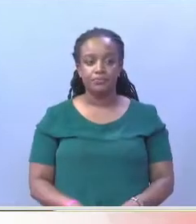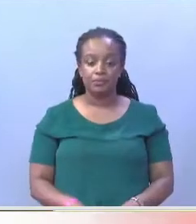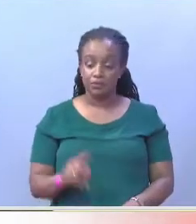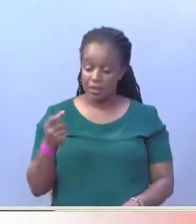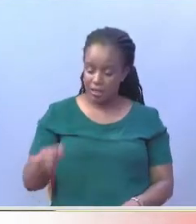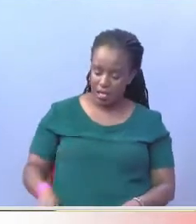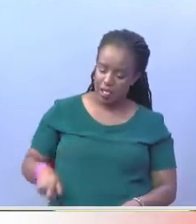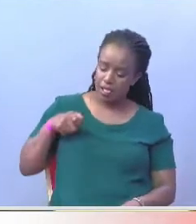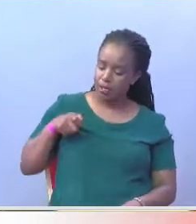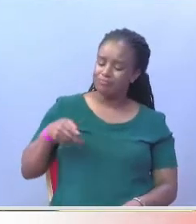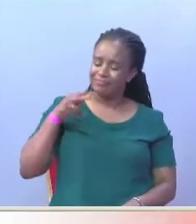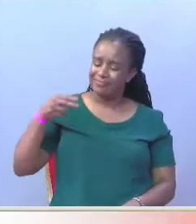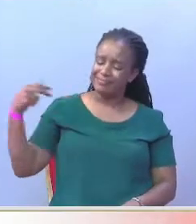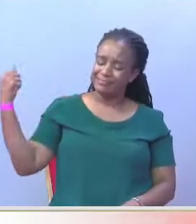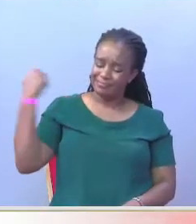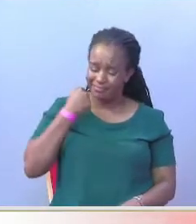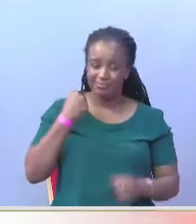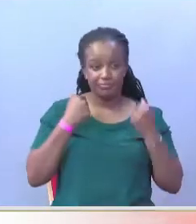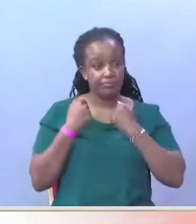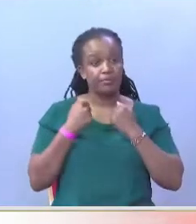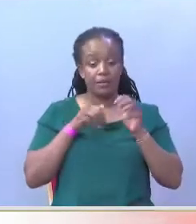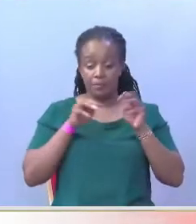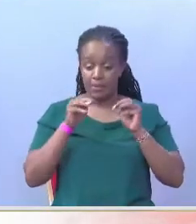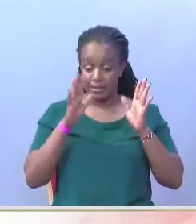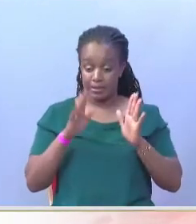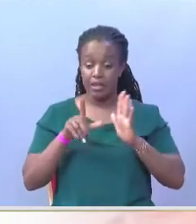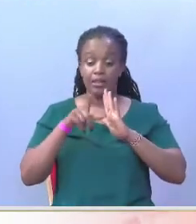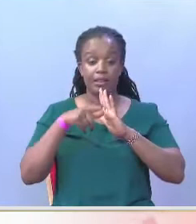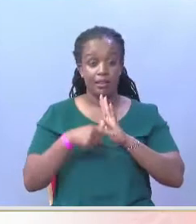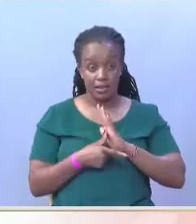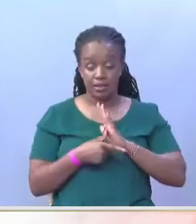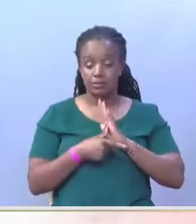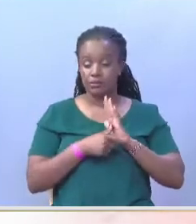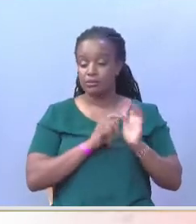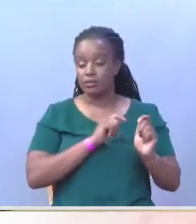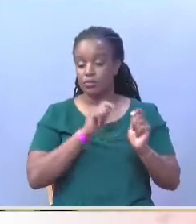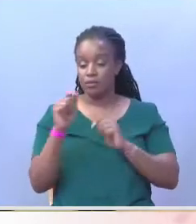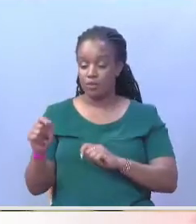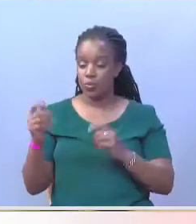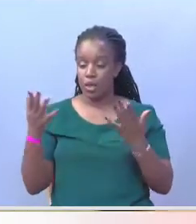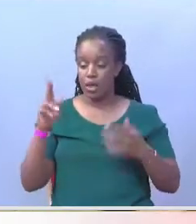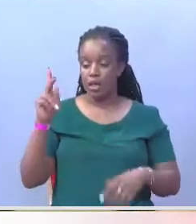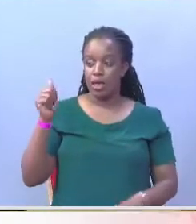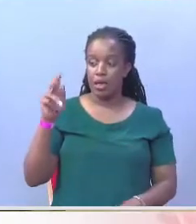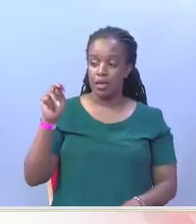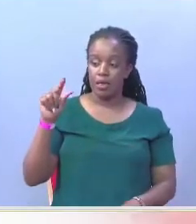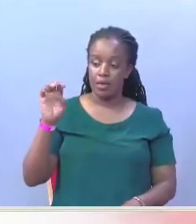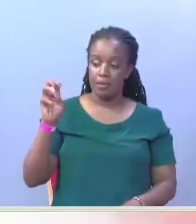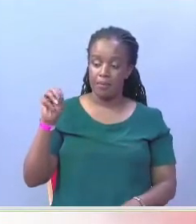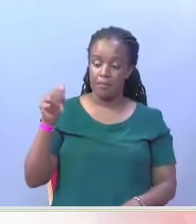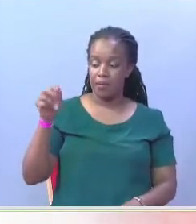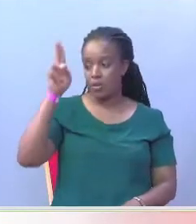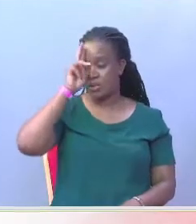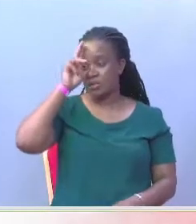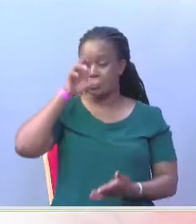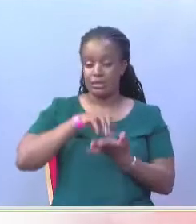akakauka akaanza kunipiga naye. Later, the manager was frogmarched to Kangare police station where he was detained. Wakati